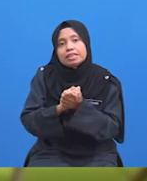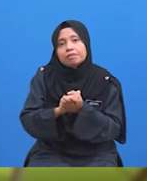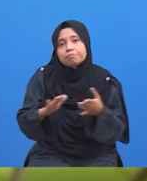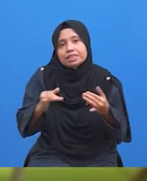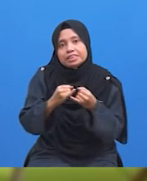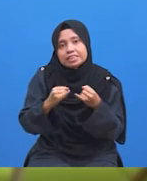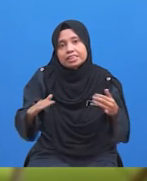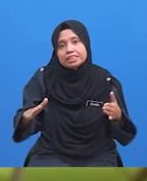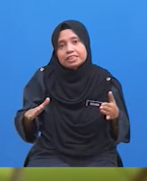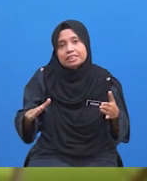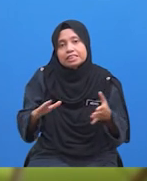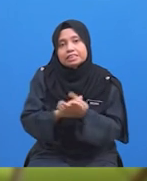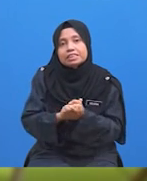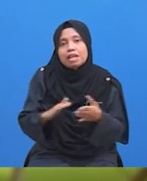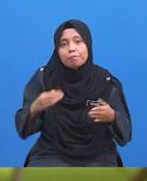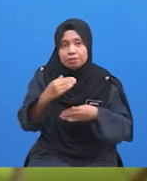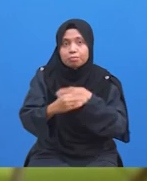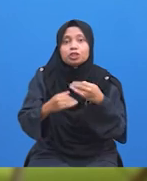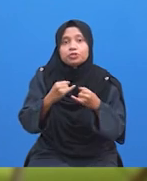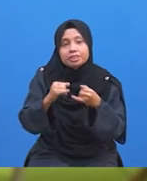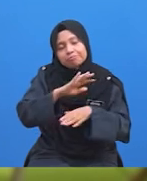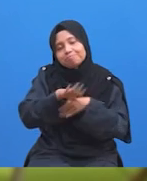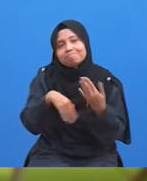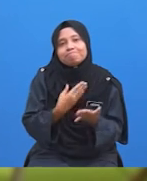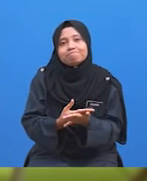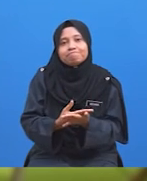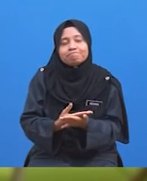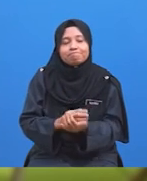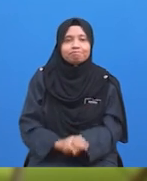sejahtera selamat maju jaya semua